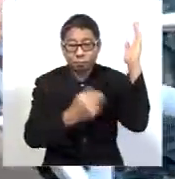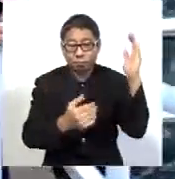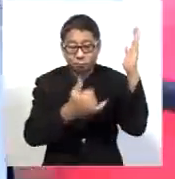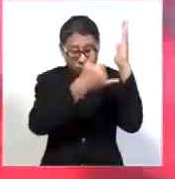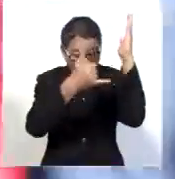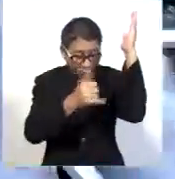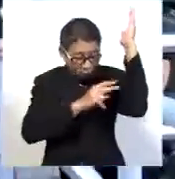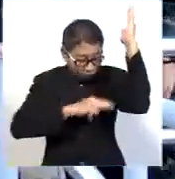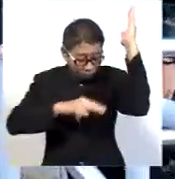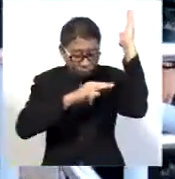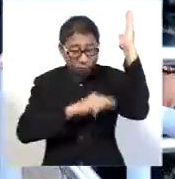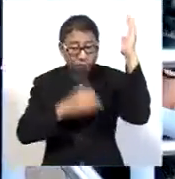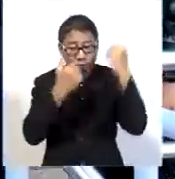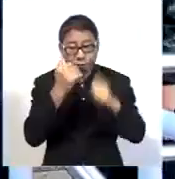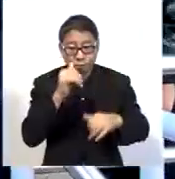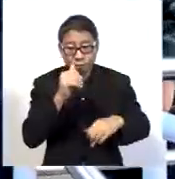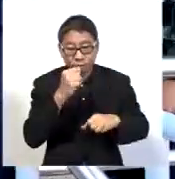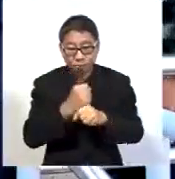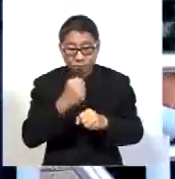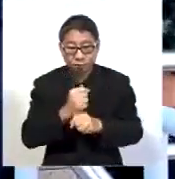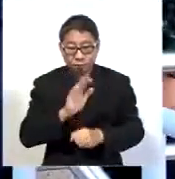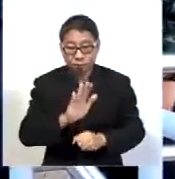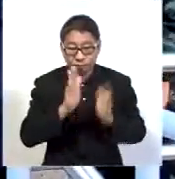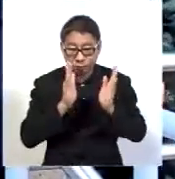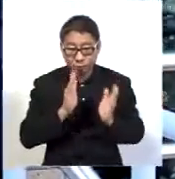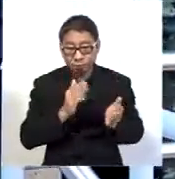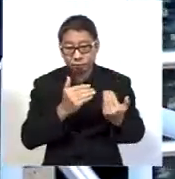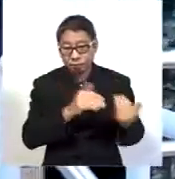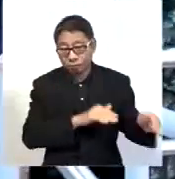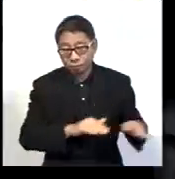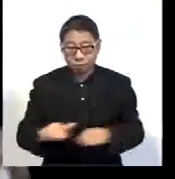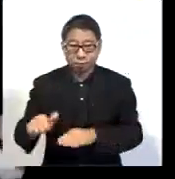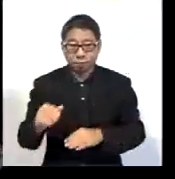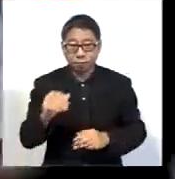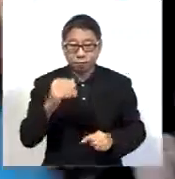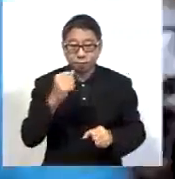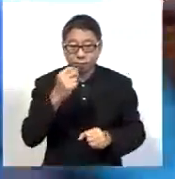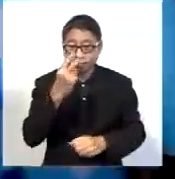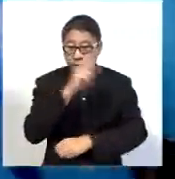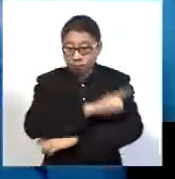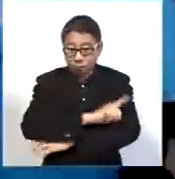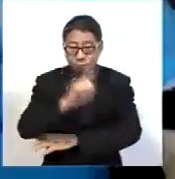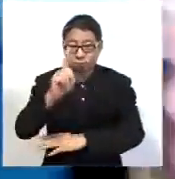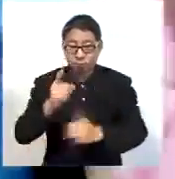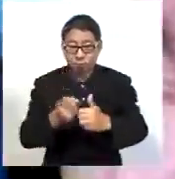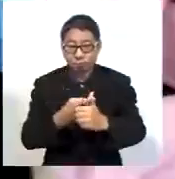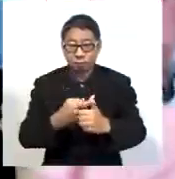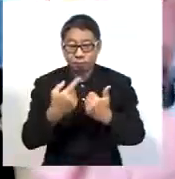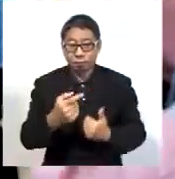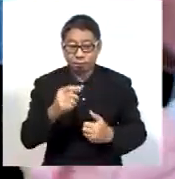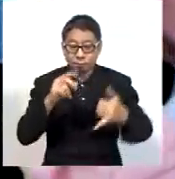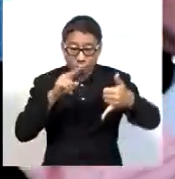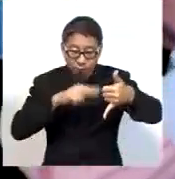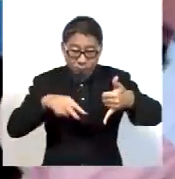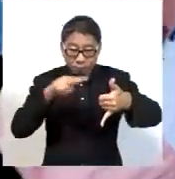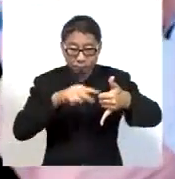ก็ได้ลงพื้นที่ไปตรวจเยี่ยมการปฏิบัติงานของเจ้าหน้าที่บอกว่าภาพรวมในวันแรกเบื้องต้นจากการ